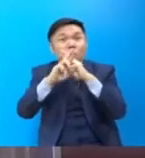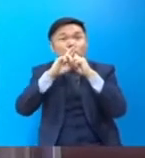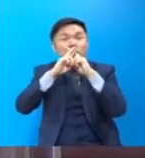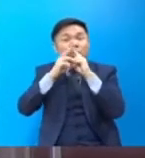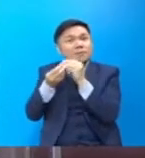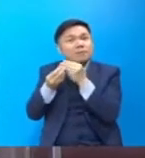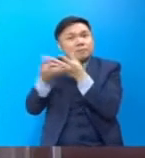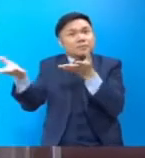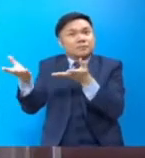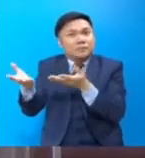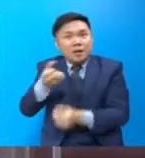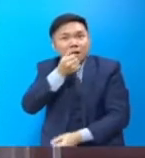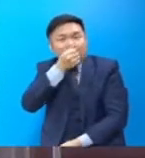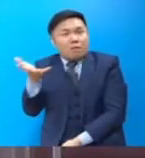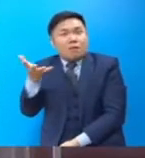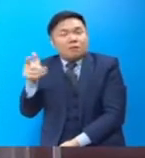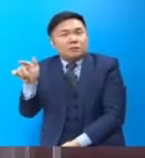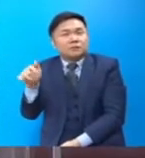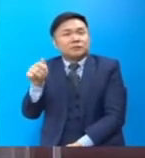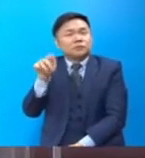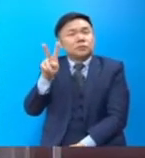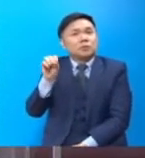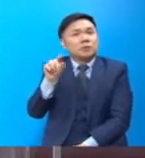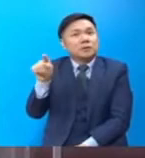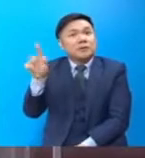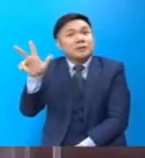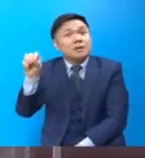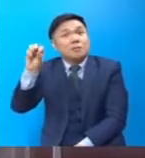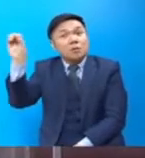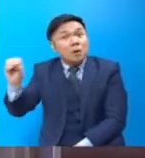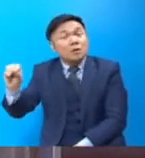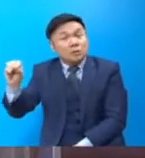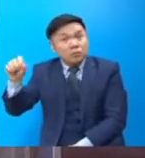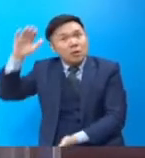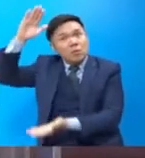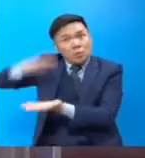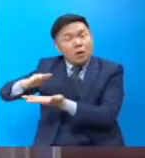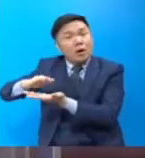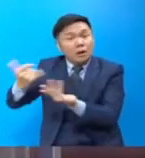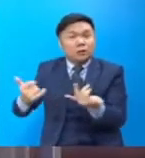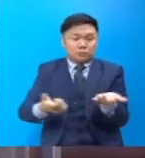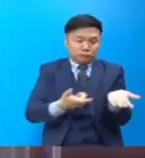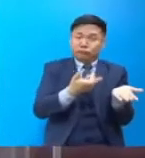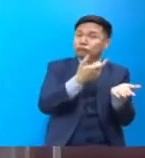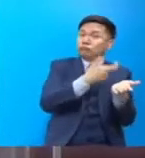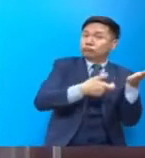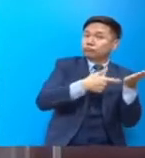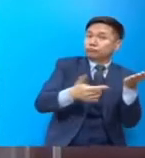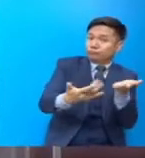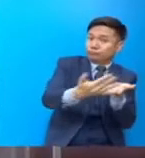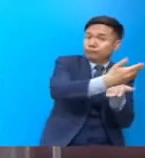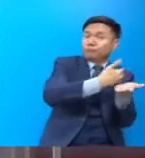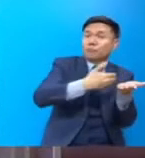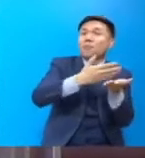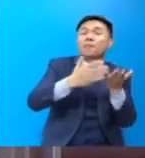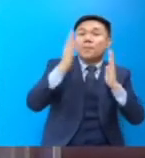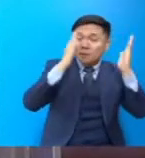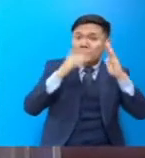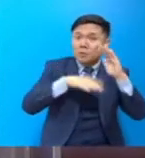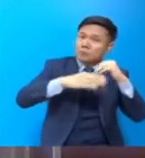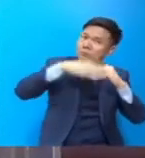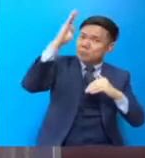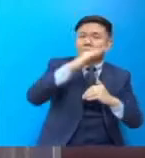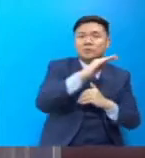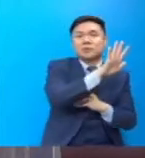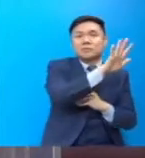25 Pratu saja ke-34 us Sudah barang tentu hasil negara boleh meningkat 510